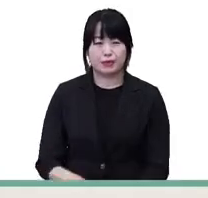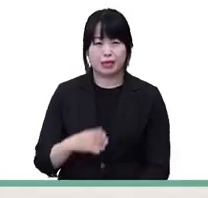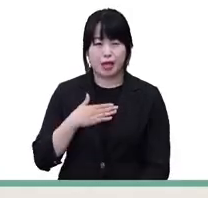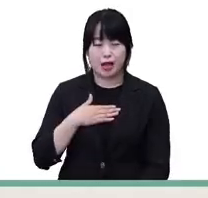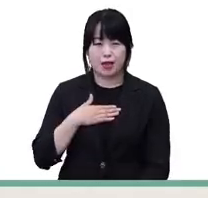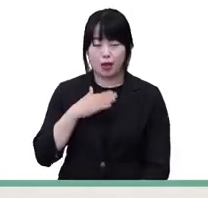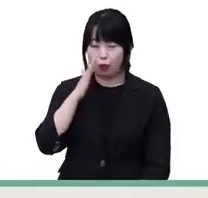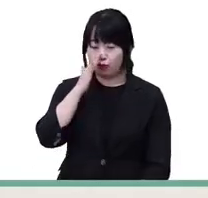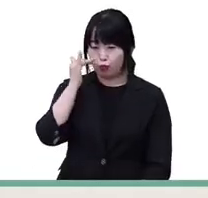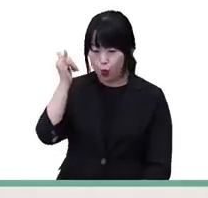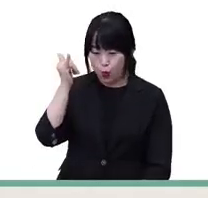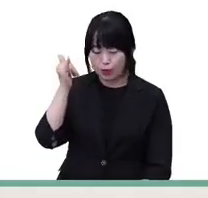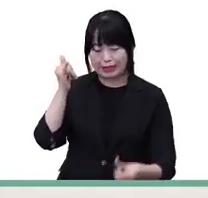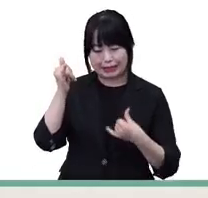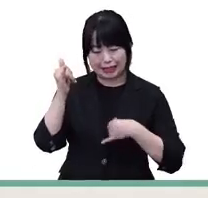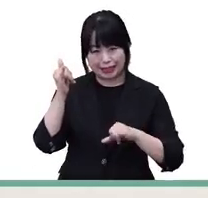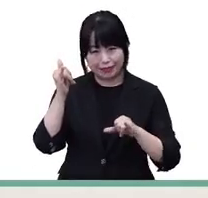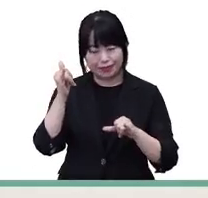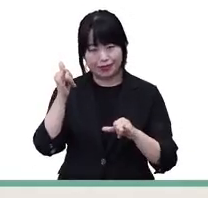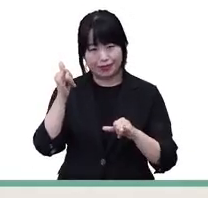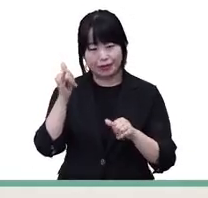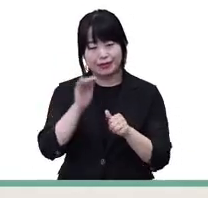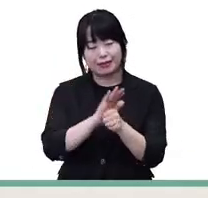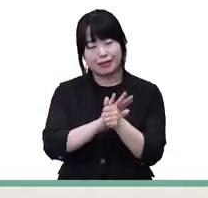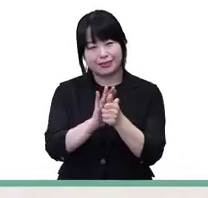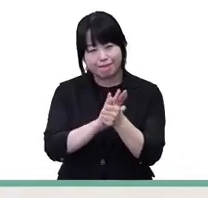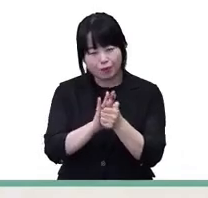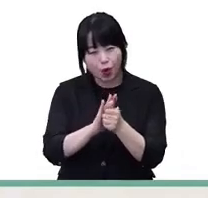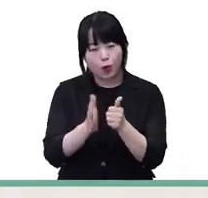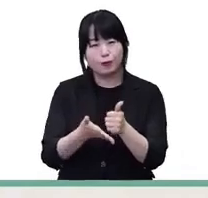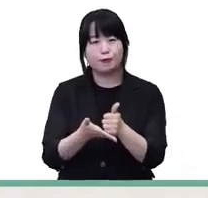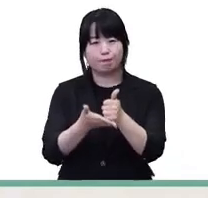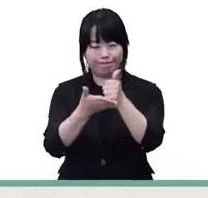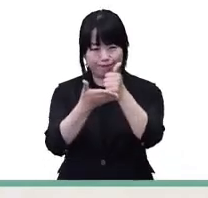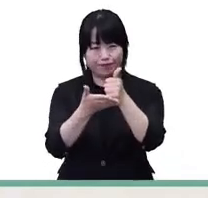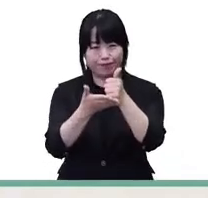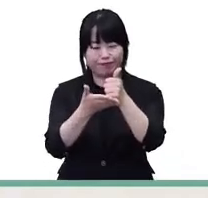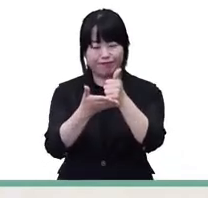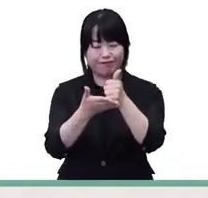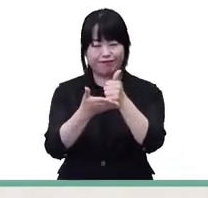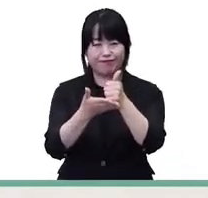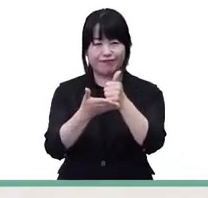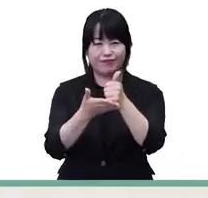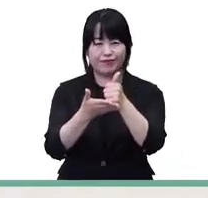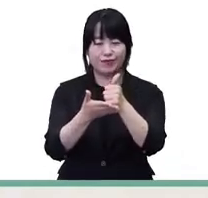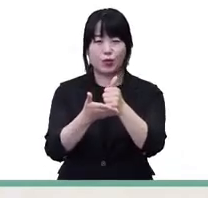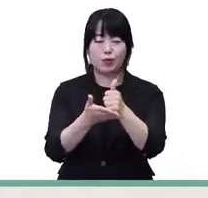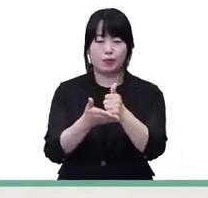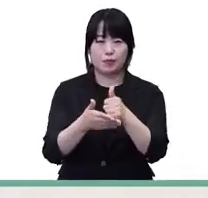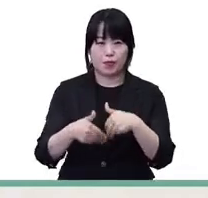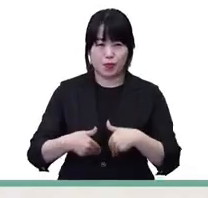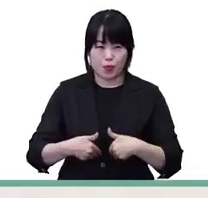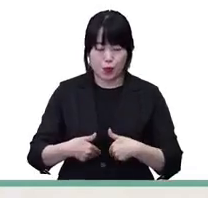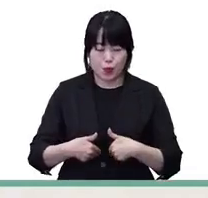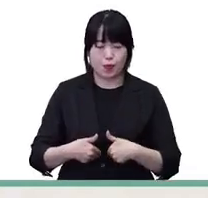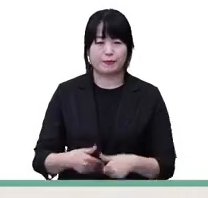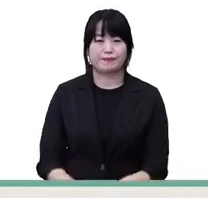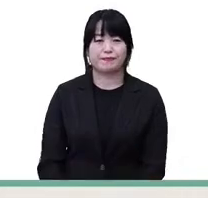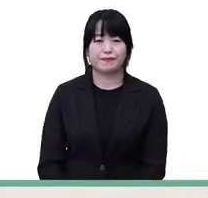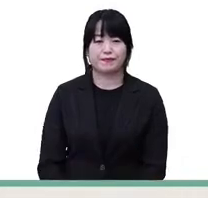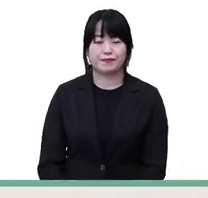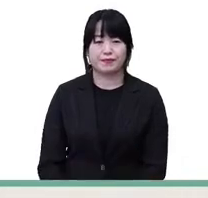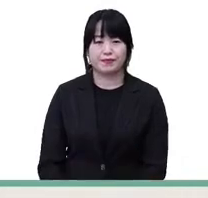나도 우리 아이를 어떻게 보면 한 인격체로 받아들일 준비를 했는지, 그리고